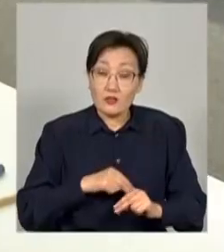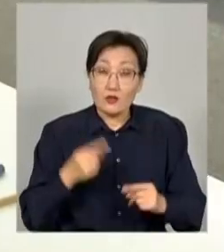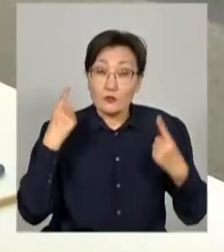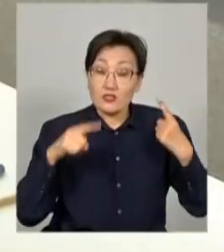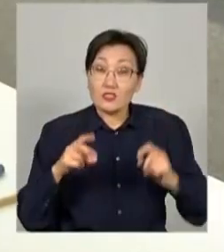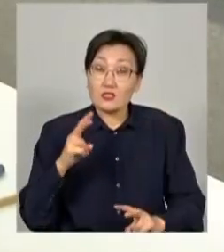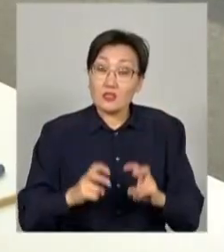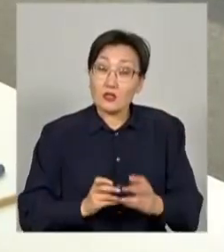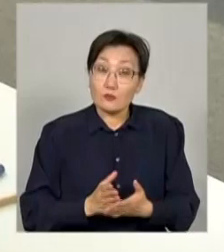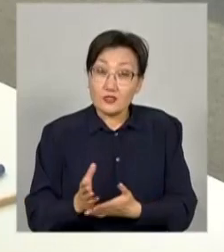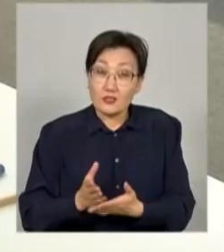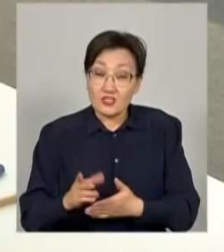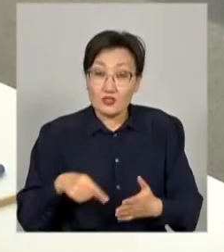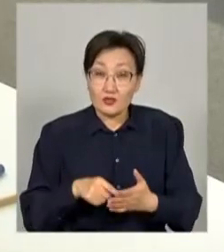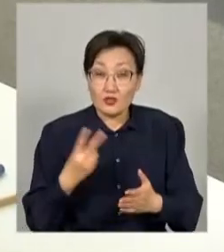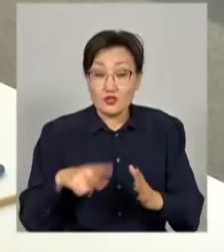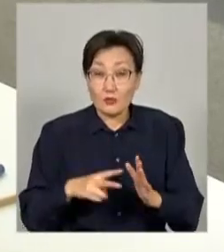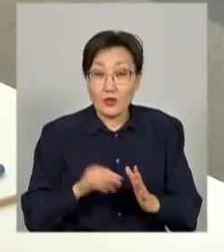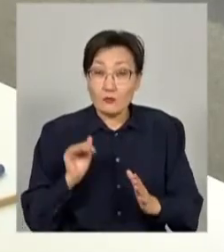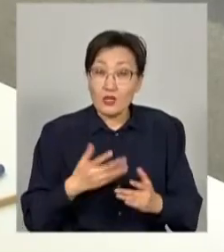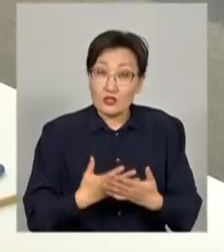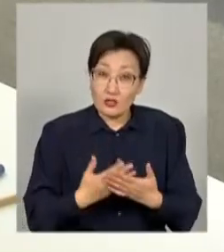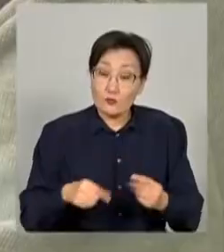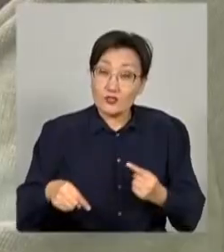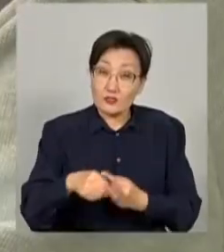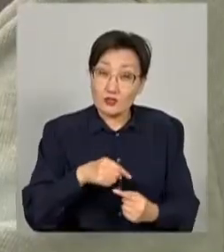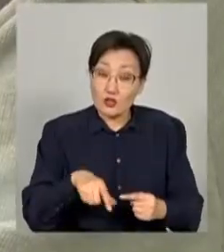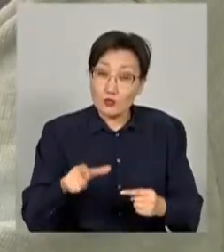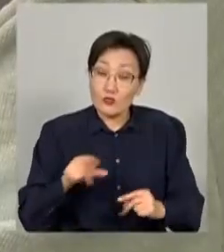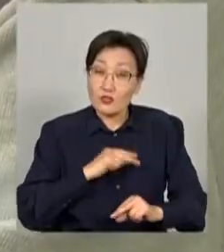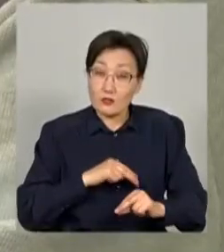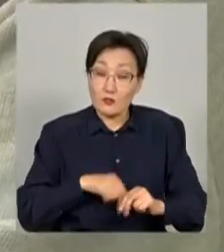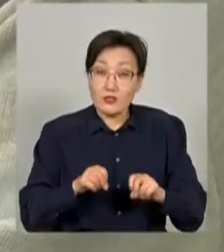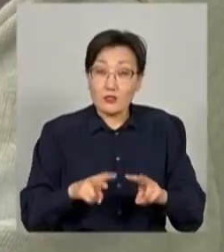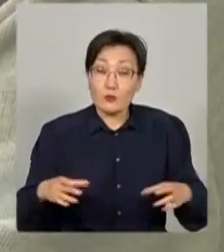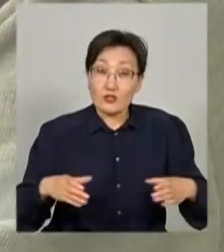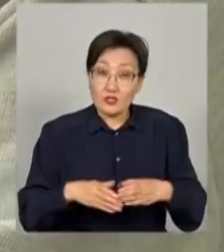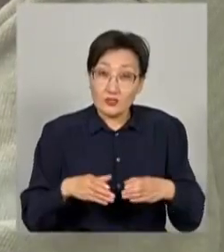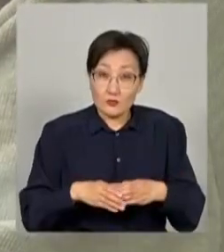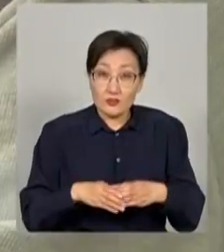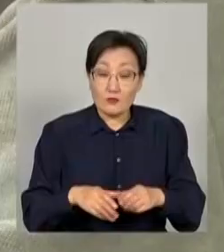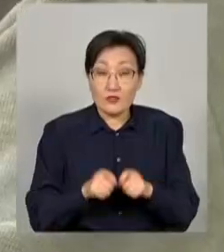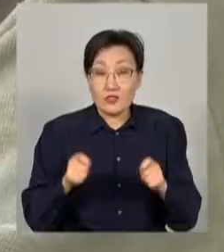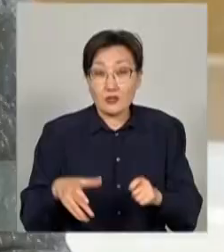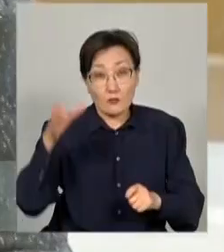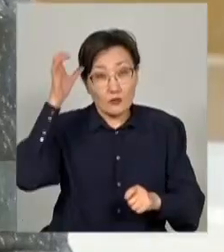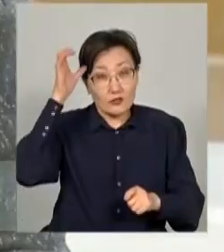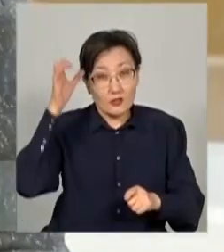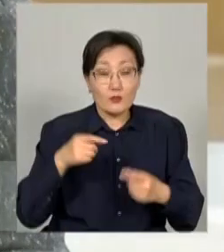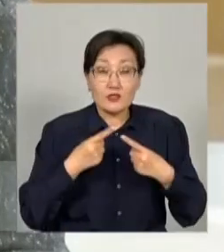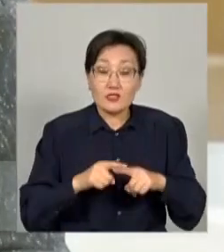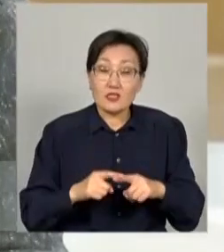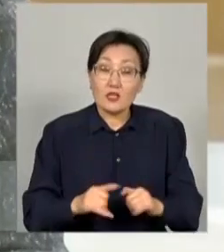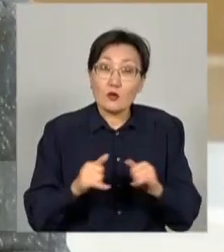креативті индустрия саласында қалада 27 мыңға жуық кәсіпкер жұмыс істейді. Сарапшылар комитеттің құрылуы ғылыми инновациялардың дамуына